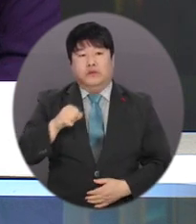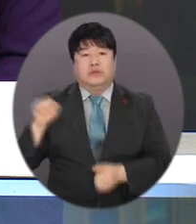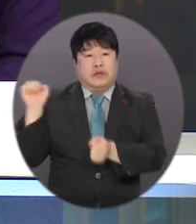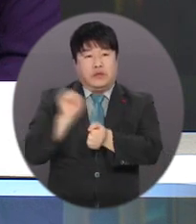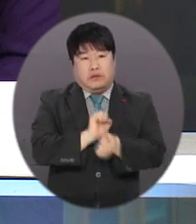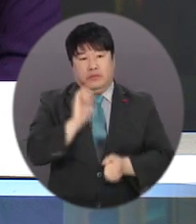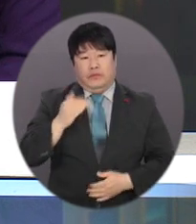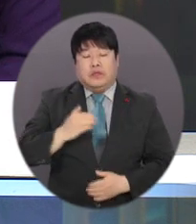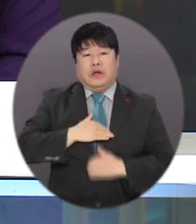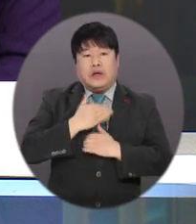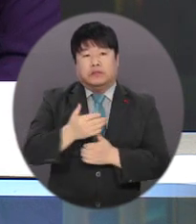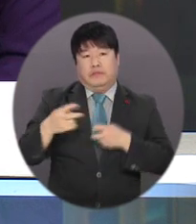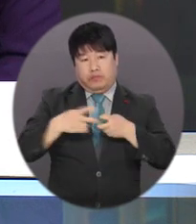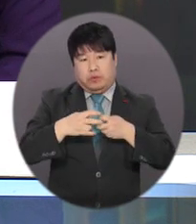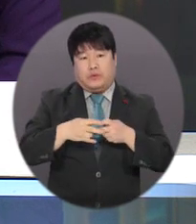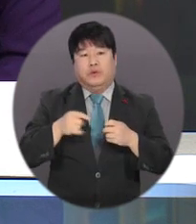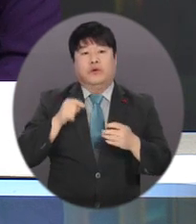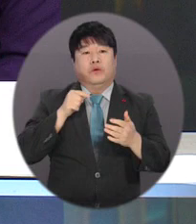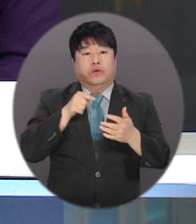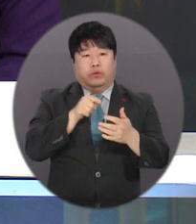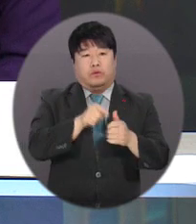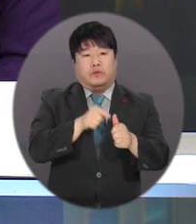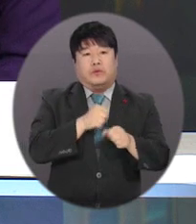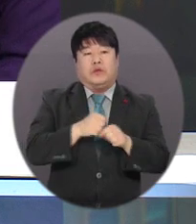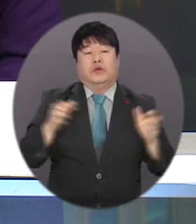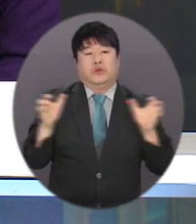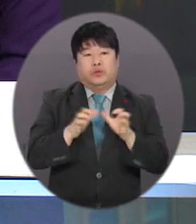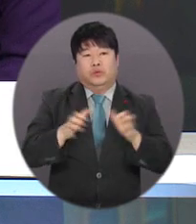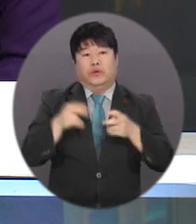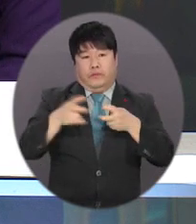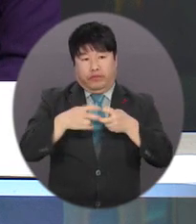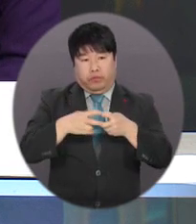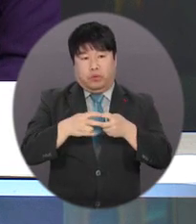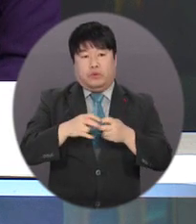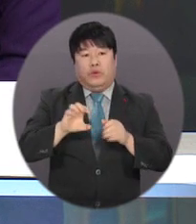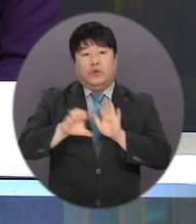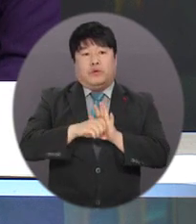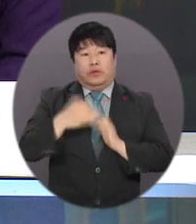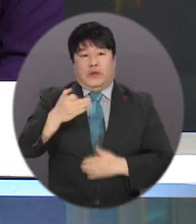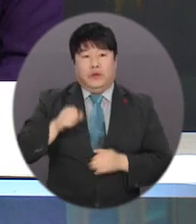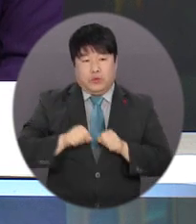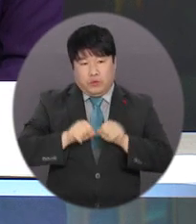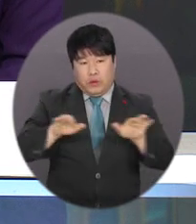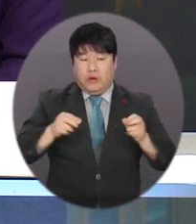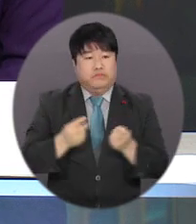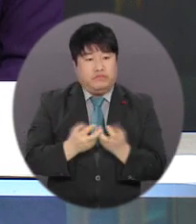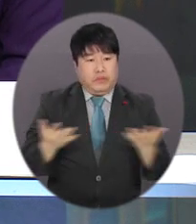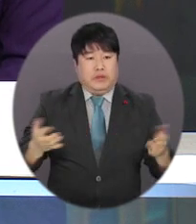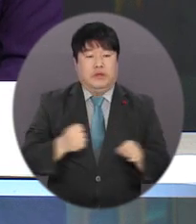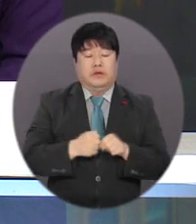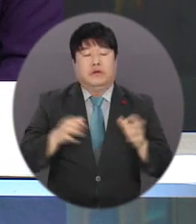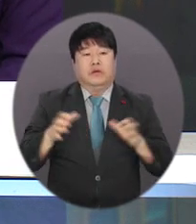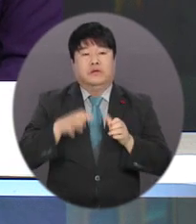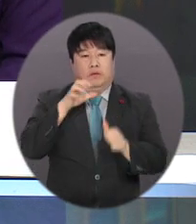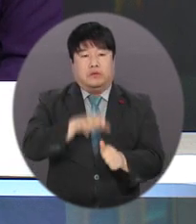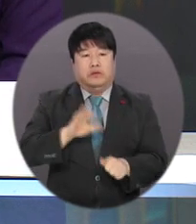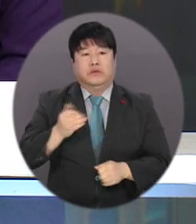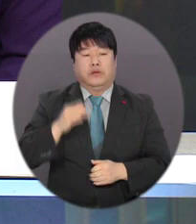뚫렸습니다. 안심병원으로 지정된 종합병원들마저 코로나19 확산에 속수무책입니다. 집단격리